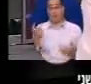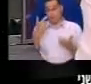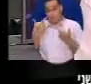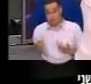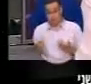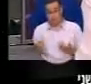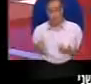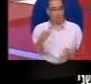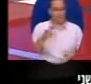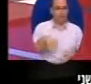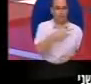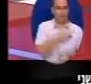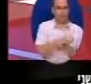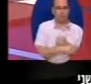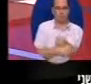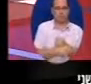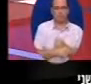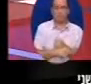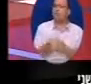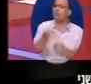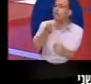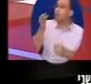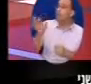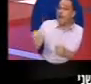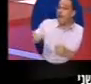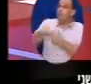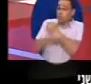הערבים. אתם עובדים גם על הקצה של הסטודנטים? גם הם